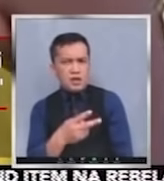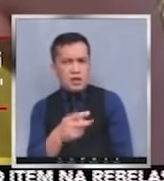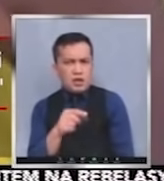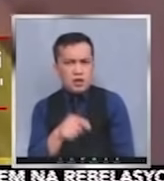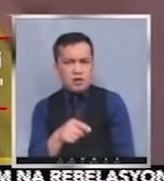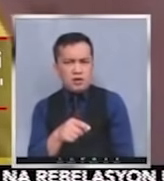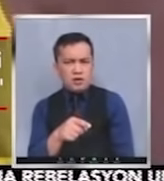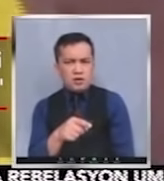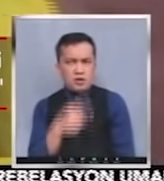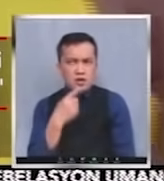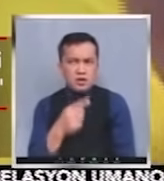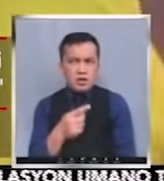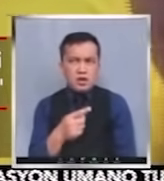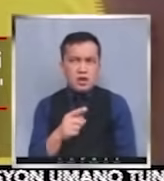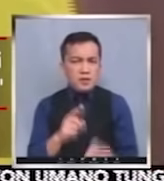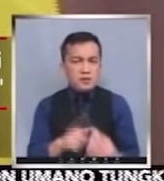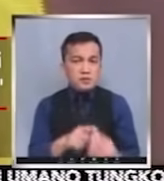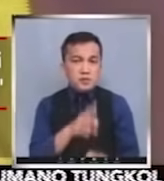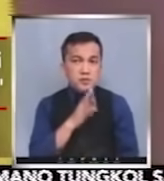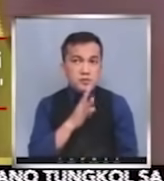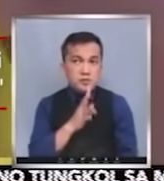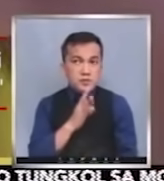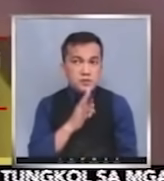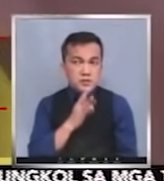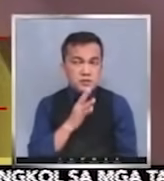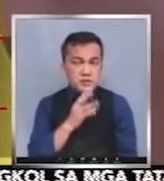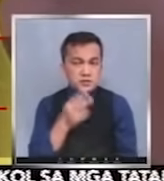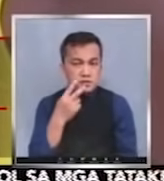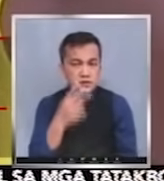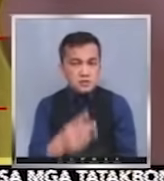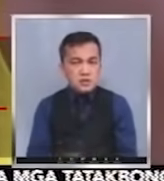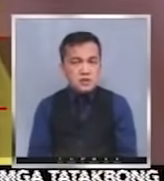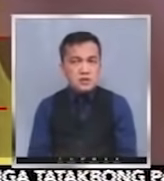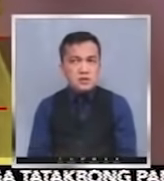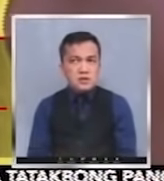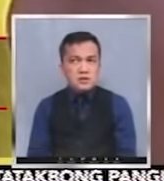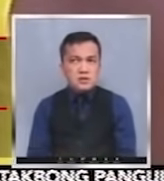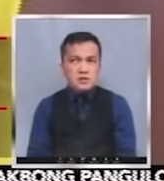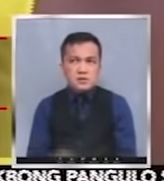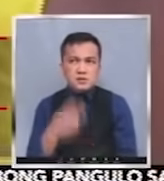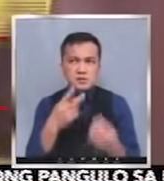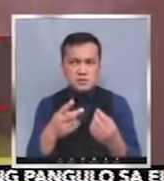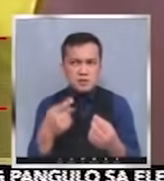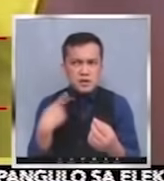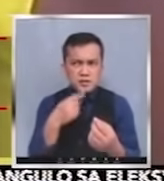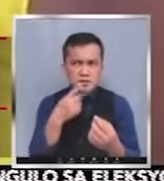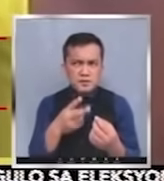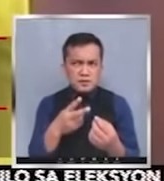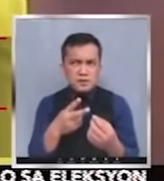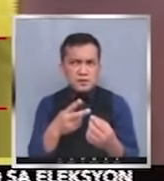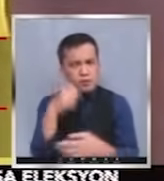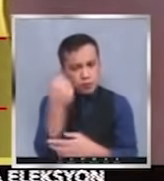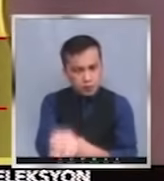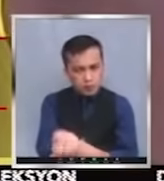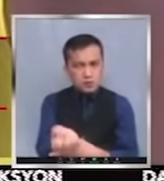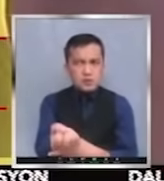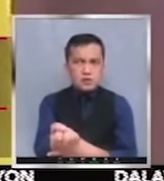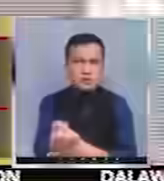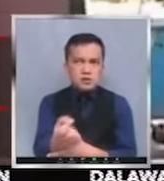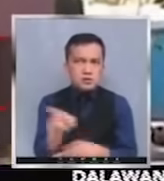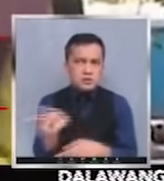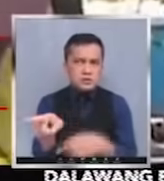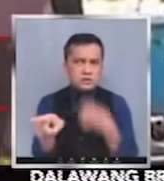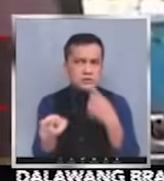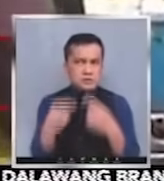Nakakasadyay, ma'am. Sa kahit pagsansangita. So, alastok nga nang ikwatita, ma'am. Nga nang ila. Nang gochi ko di